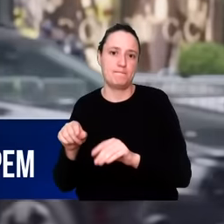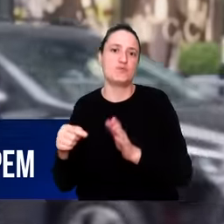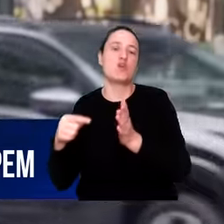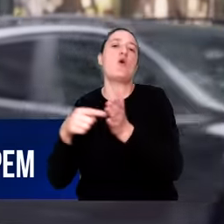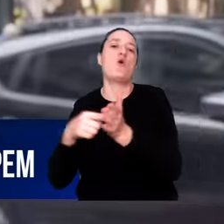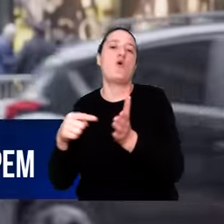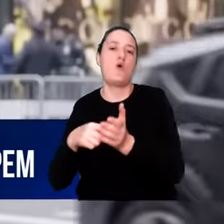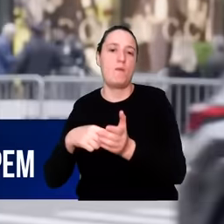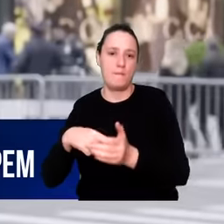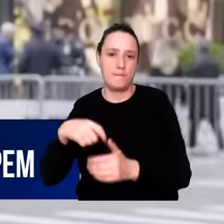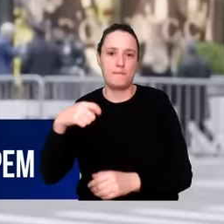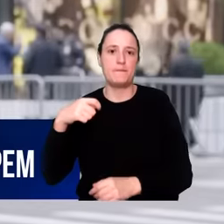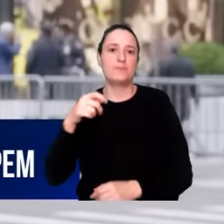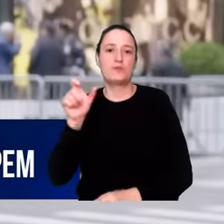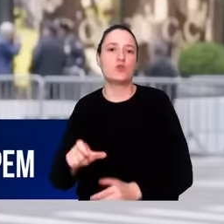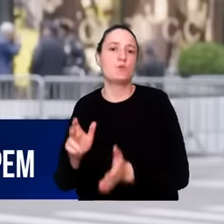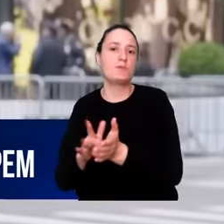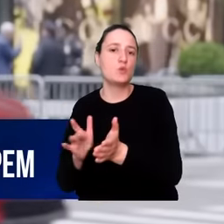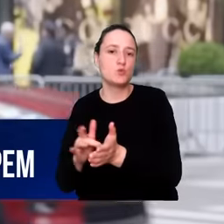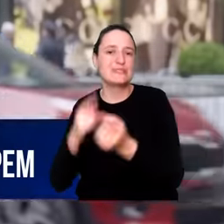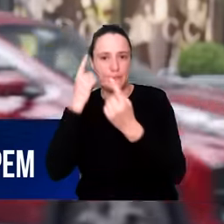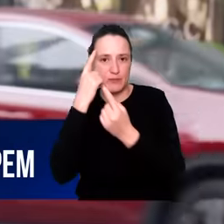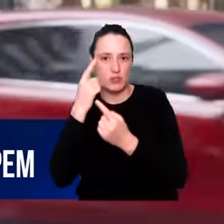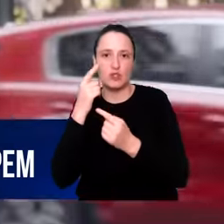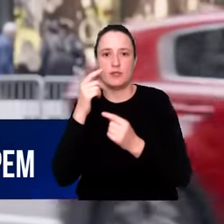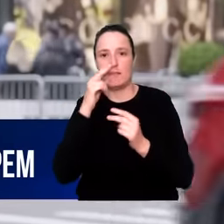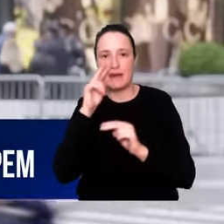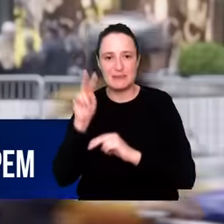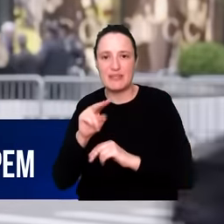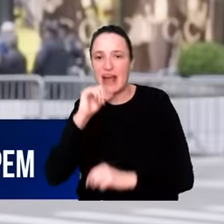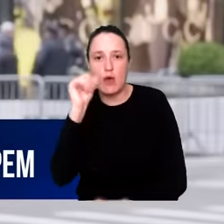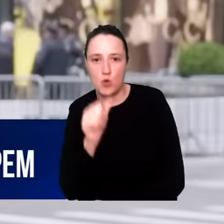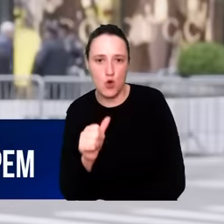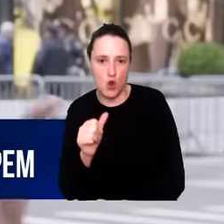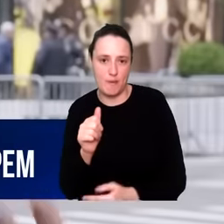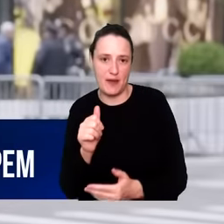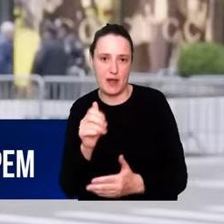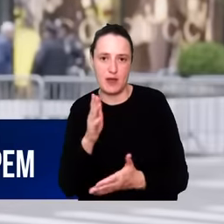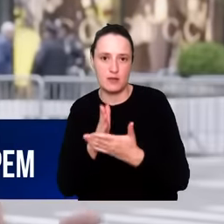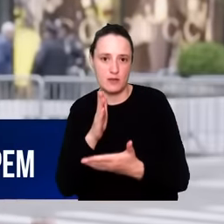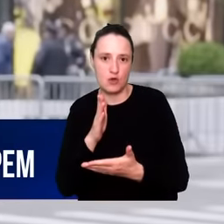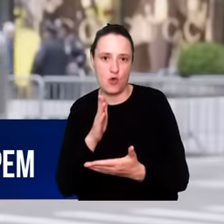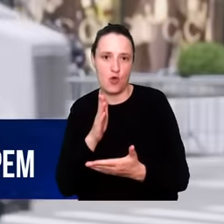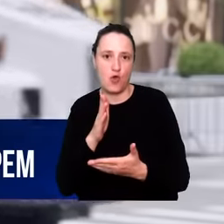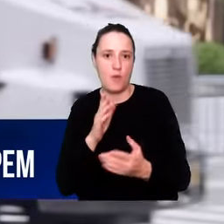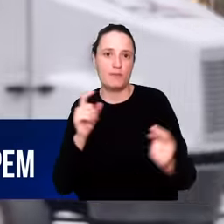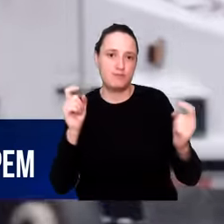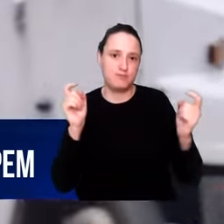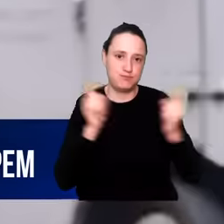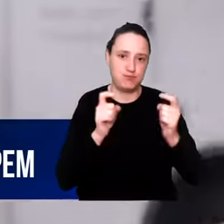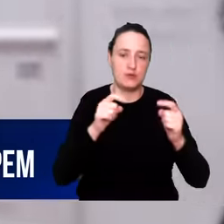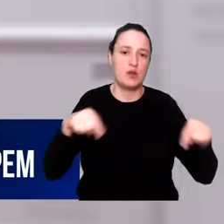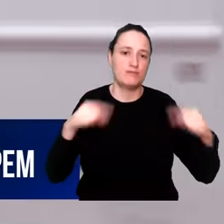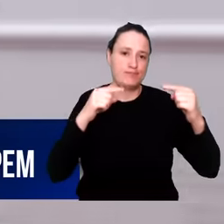to właśnie Donald Tusk, myśli o perspektywie Europy i europejskiej geopolitycznej pozycji w kontrze, w rywalizacji